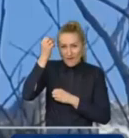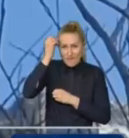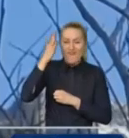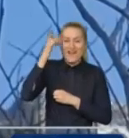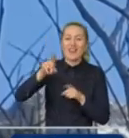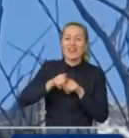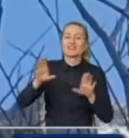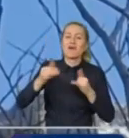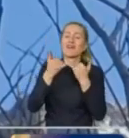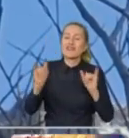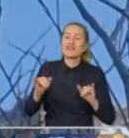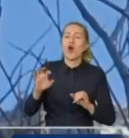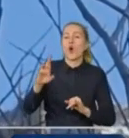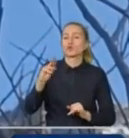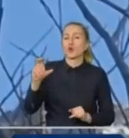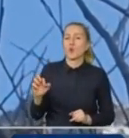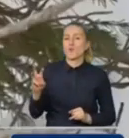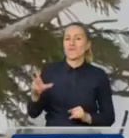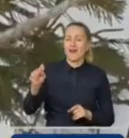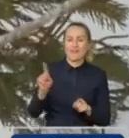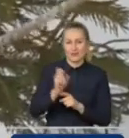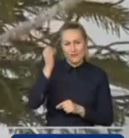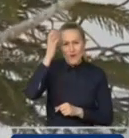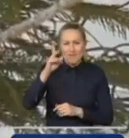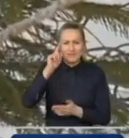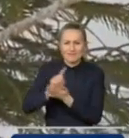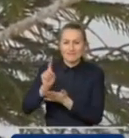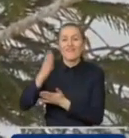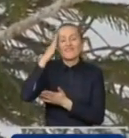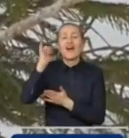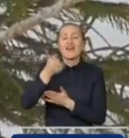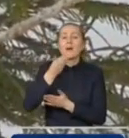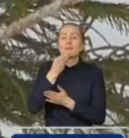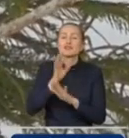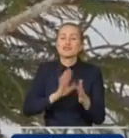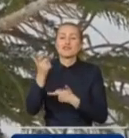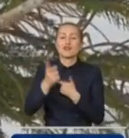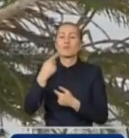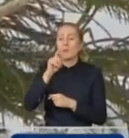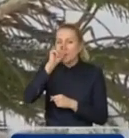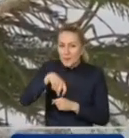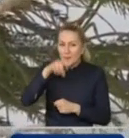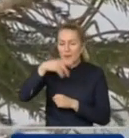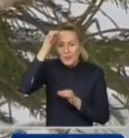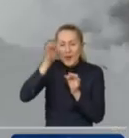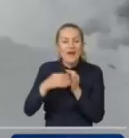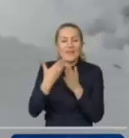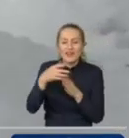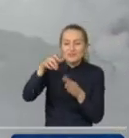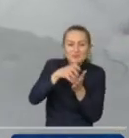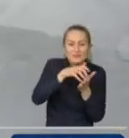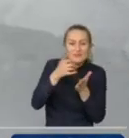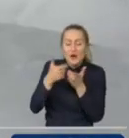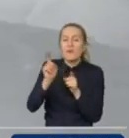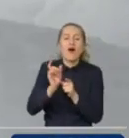jak orzechówka, też łebek mają nie od parady i doskonale wiedzą, jak zadbać o wikt. Dziób mają idealny do wyłuskiwania nasion. Sztuka